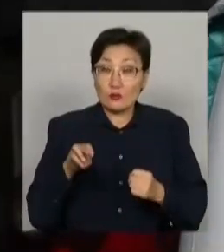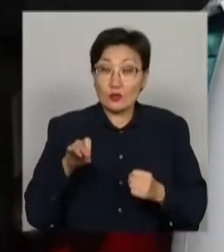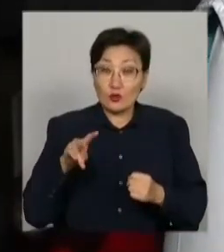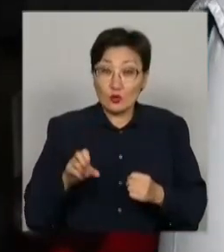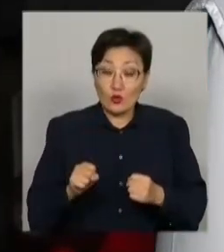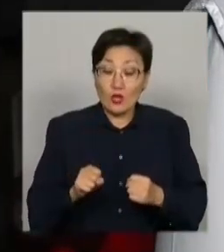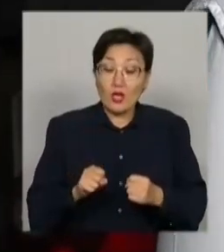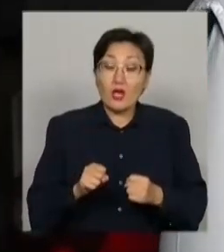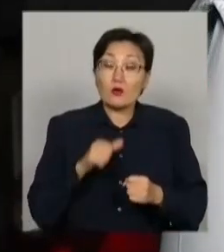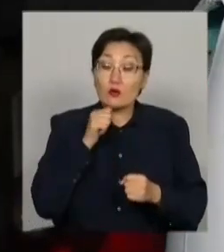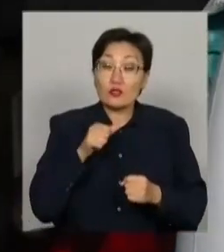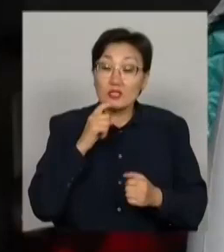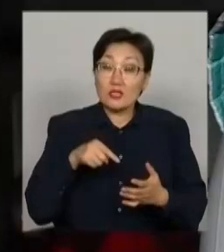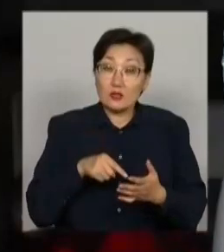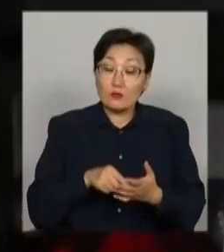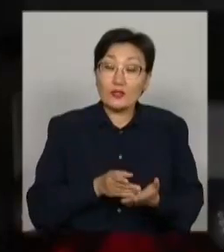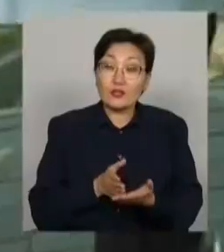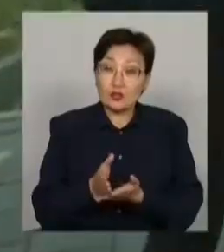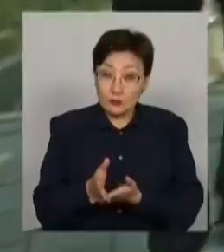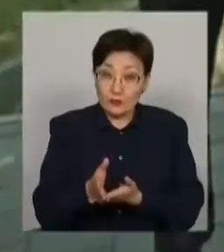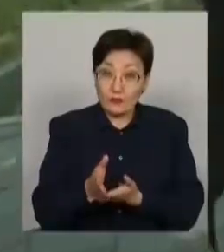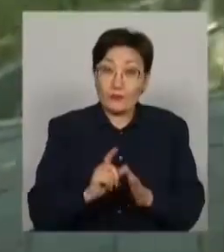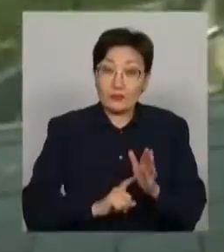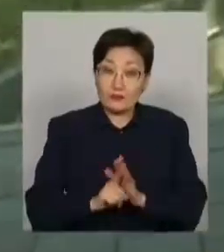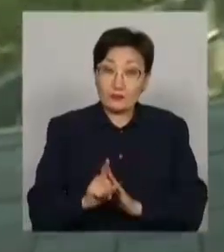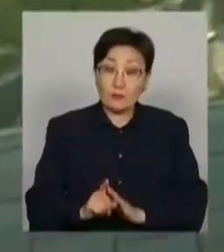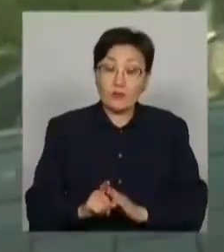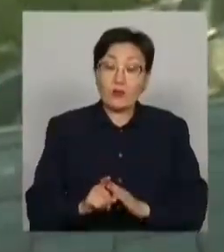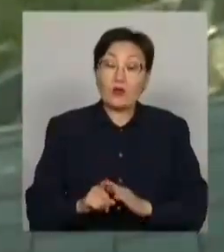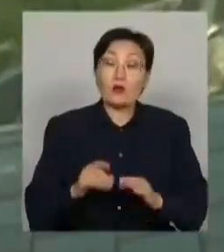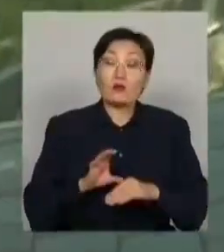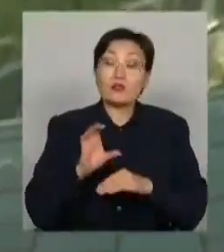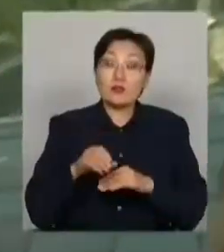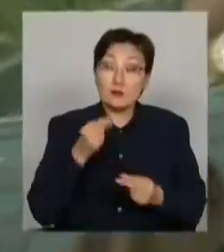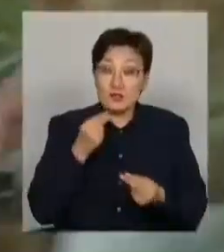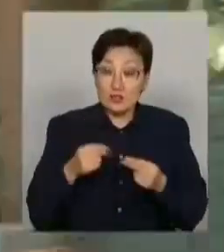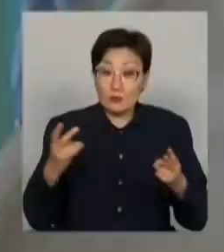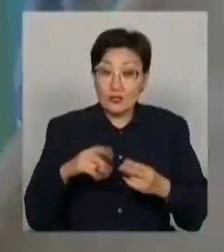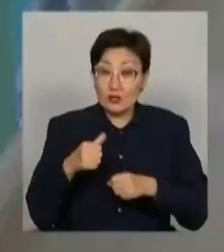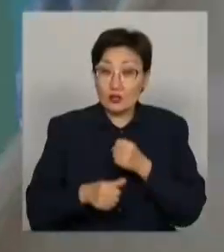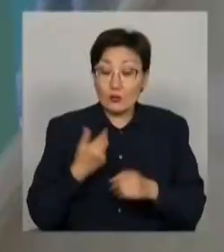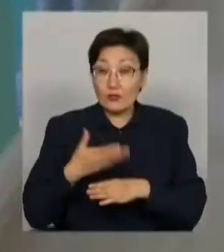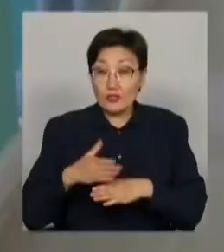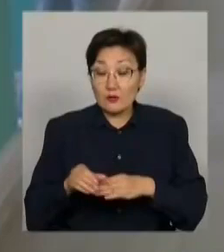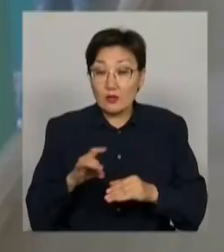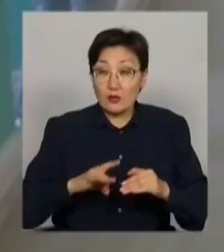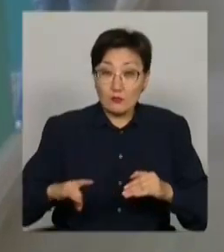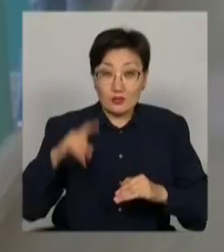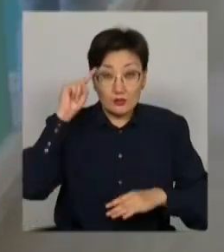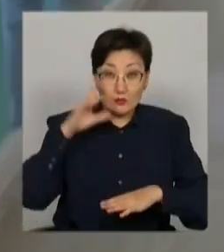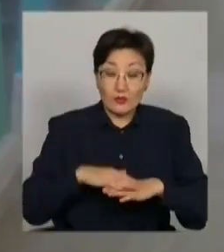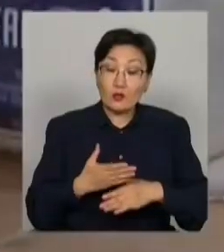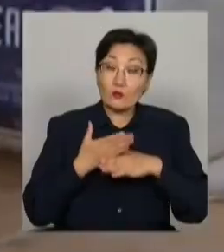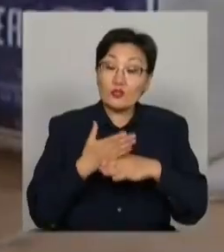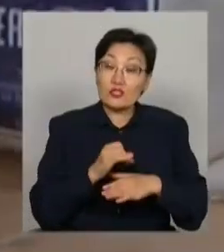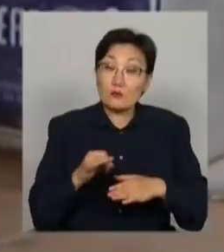тонналық Қостанайға қарай жол шекпекші. Жіберілген азық-түлік керек-жарақтың бір бөлігі аудан әкімдіктерінің